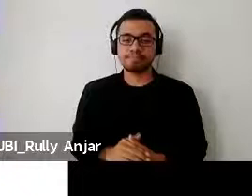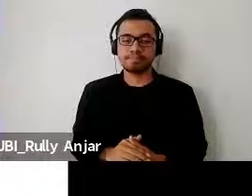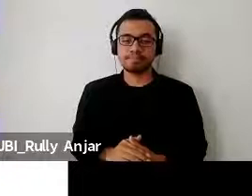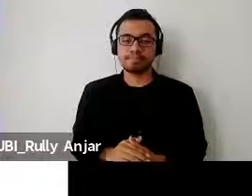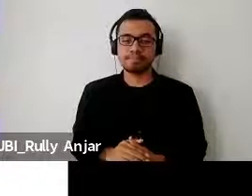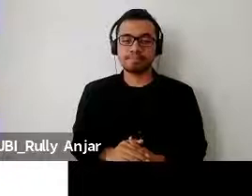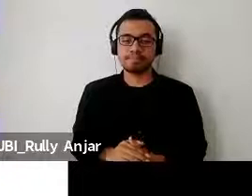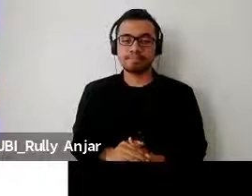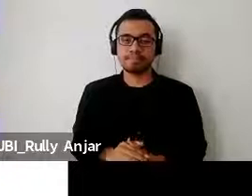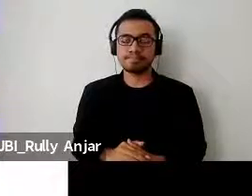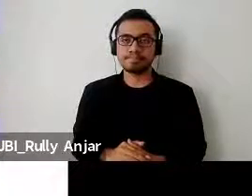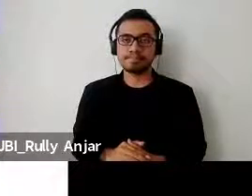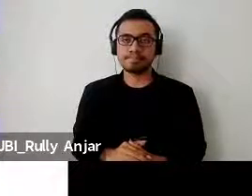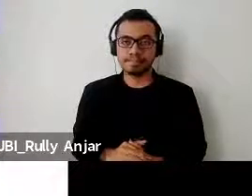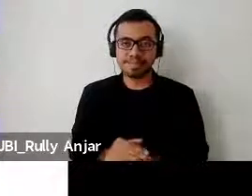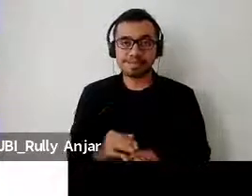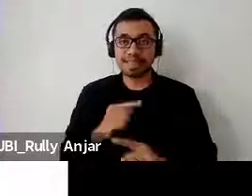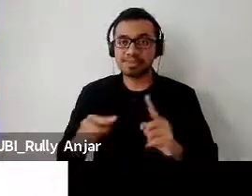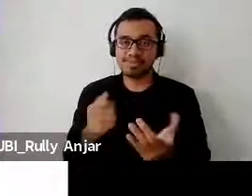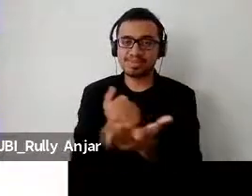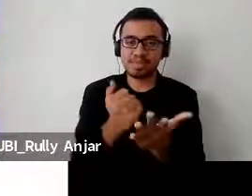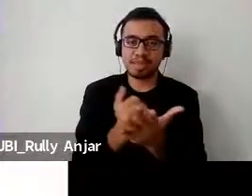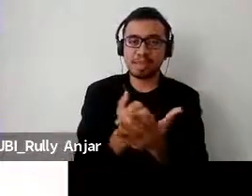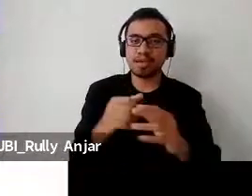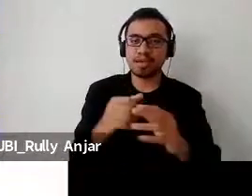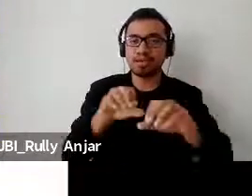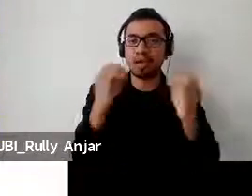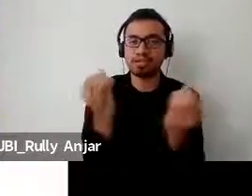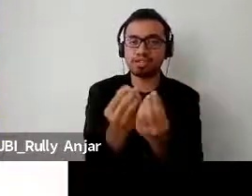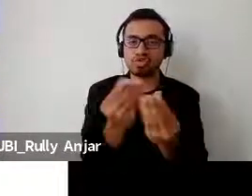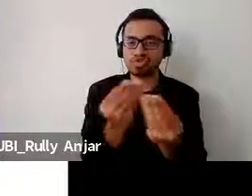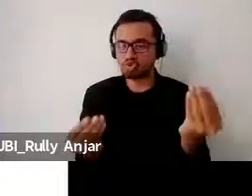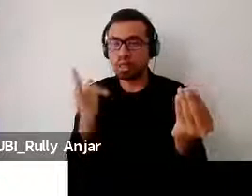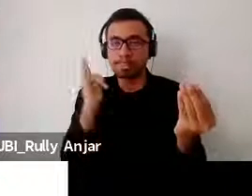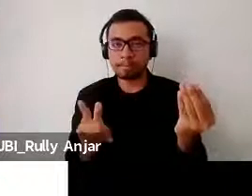Walaupun sebetulnya struktur organisasinya tidak berubah, jadi COVID-19 itu